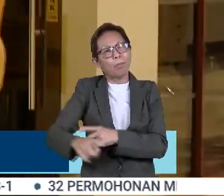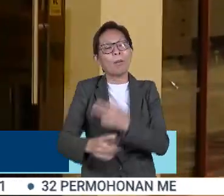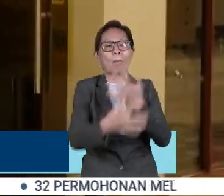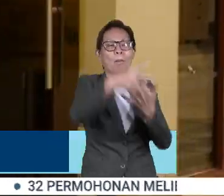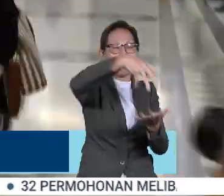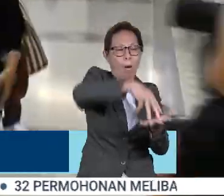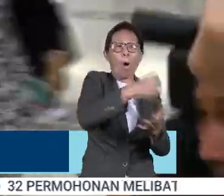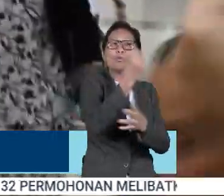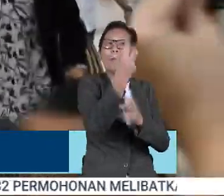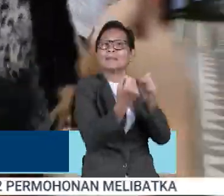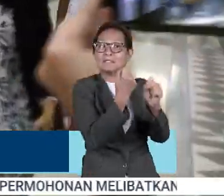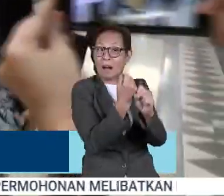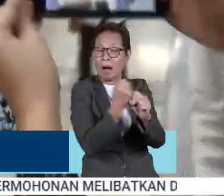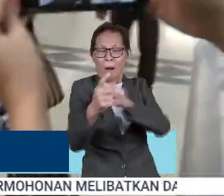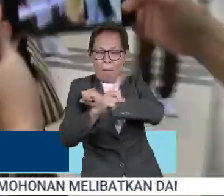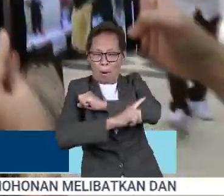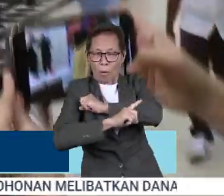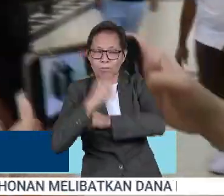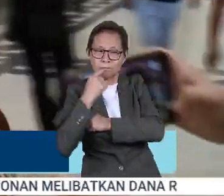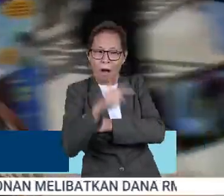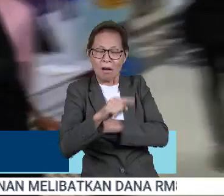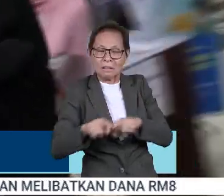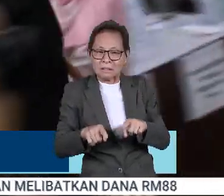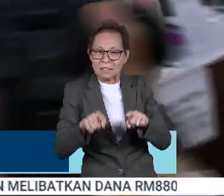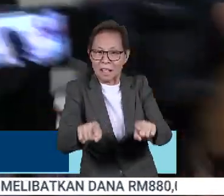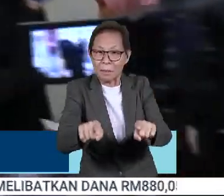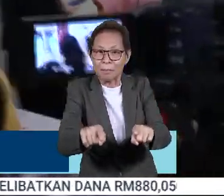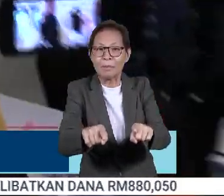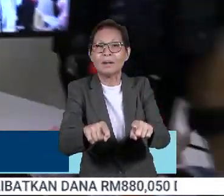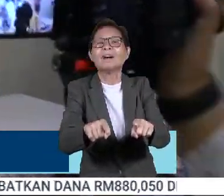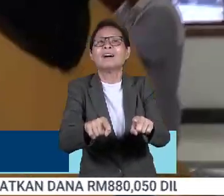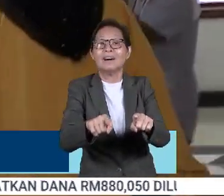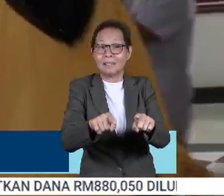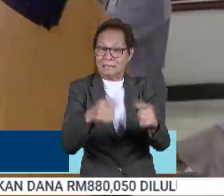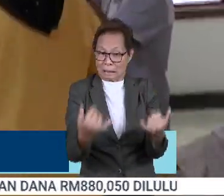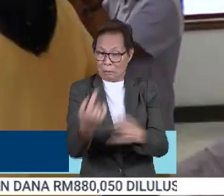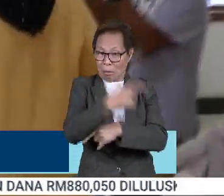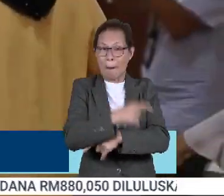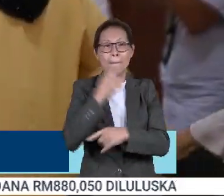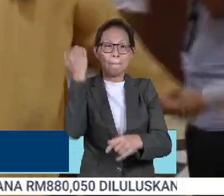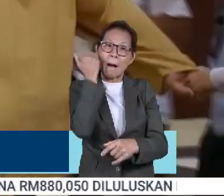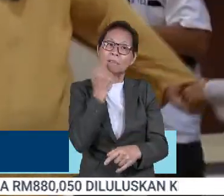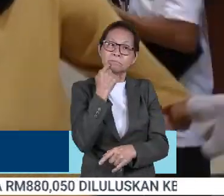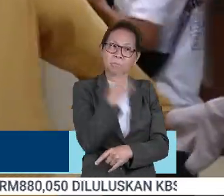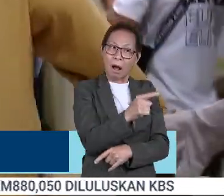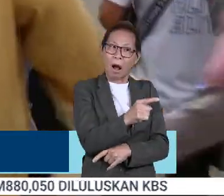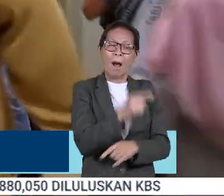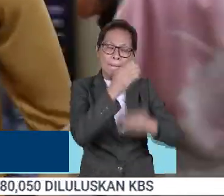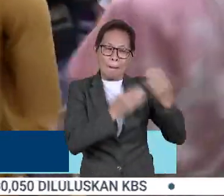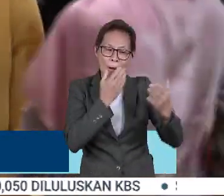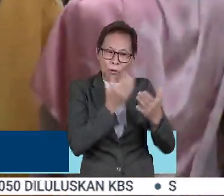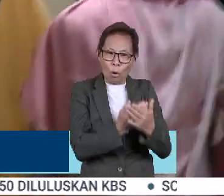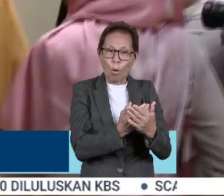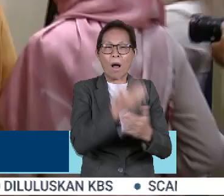12 tahun hukuman diperintah berjalan serentak bermula hari ini maka Maha turut mengarahkan perintah bon berkelakuan baik